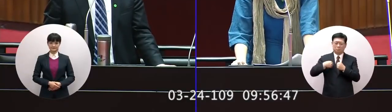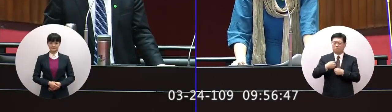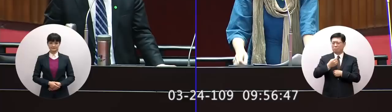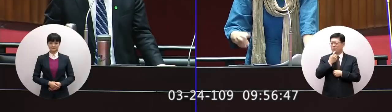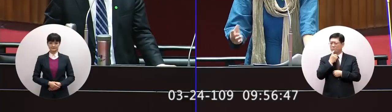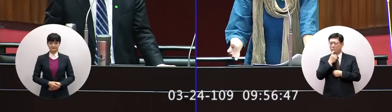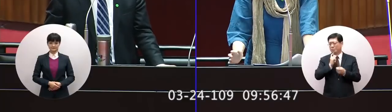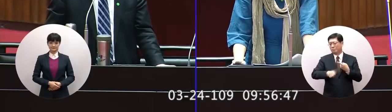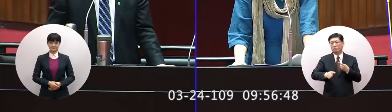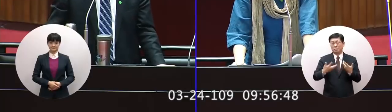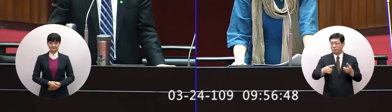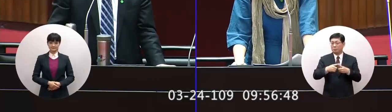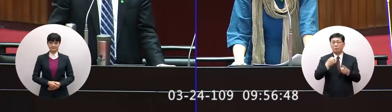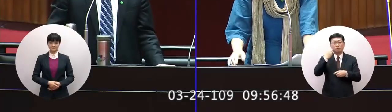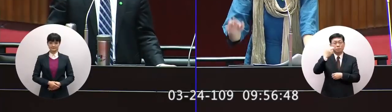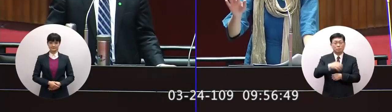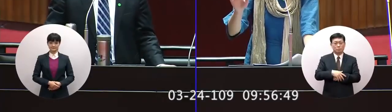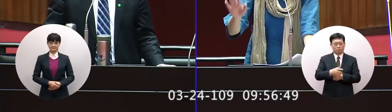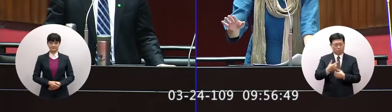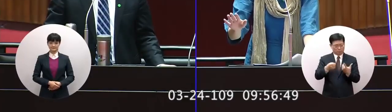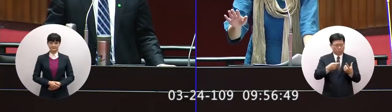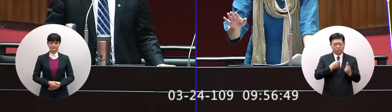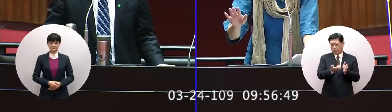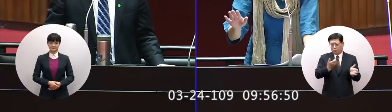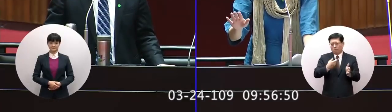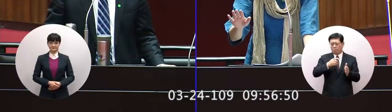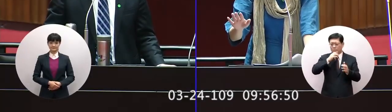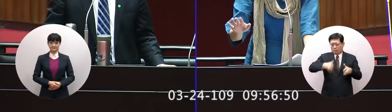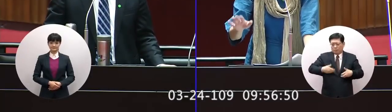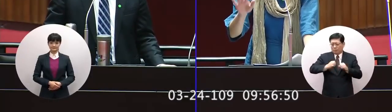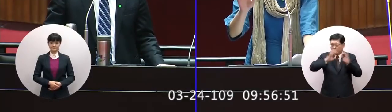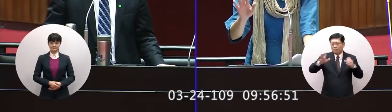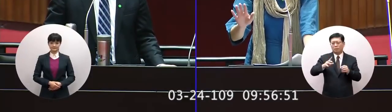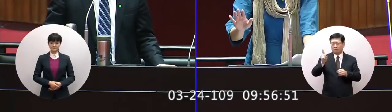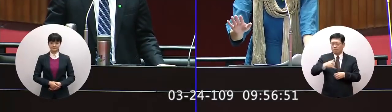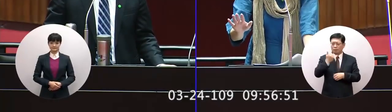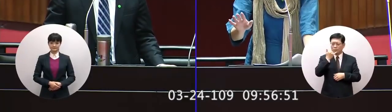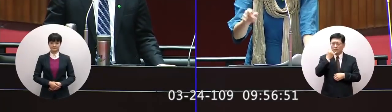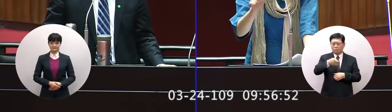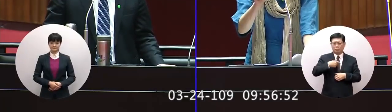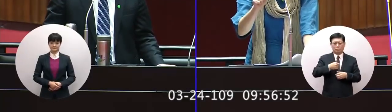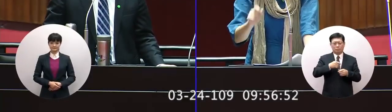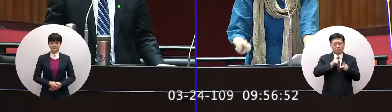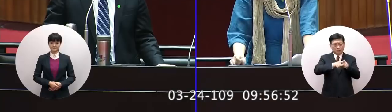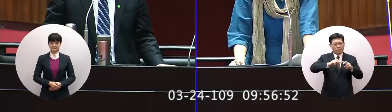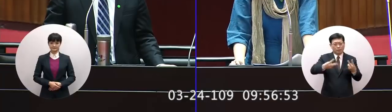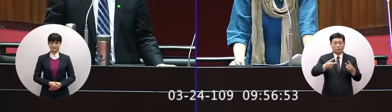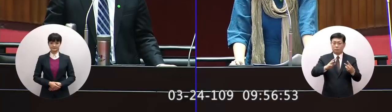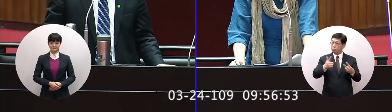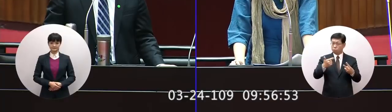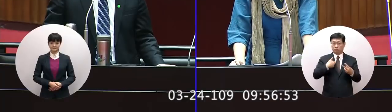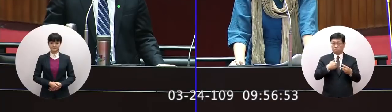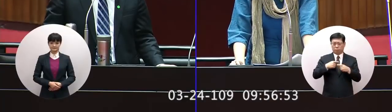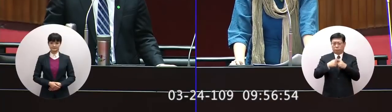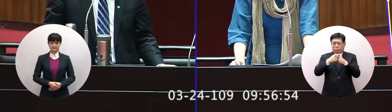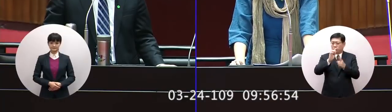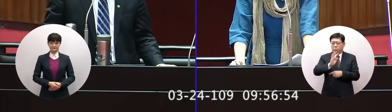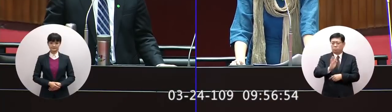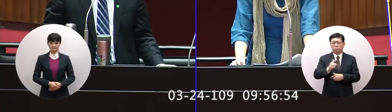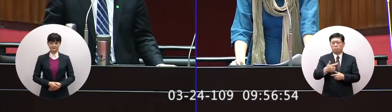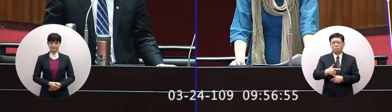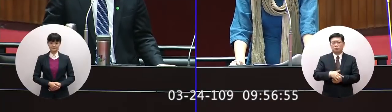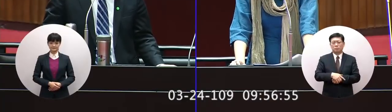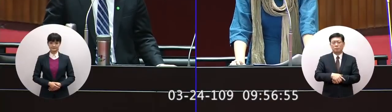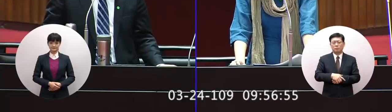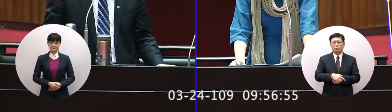争议的。其实许多人都认为说，应该早就应该发布紧急命令了，才可以做这些规定。但这今天不是我要跟您争执的重